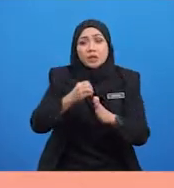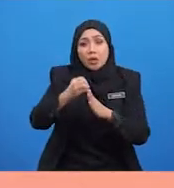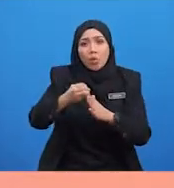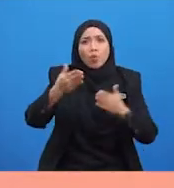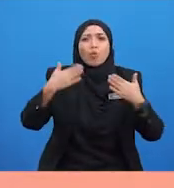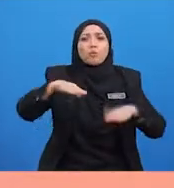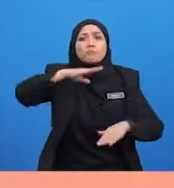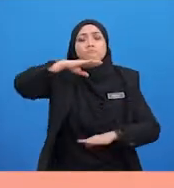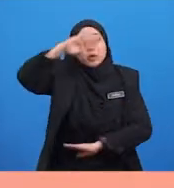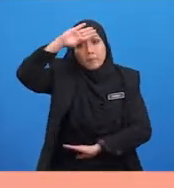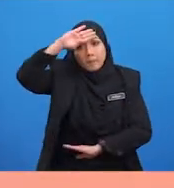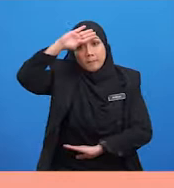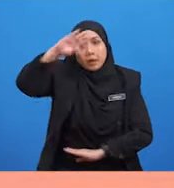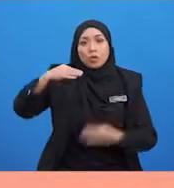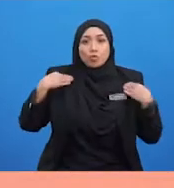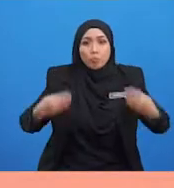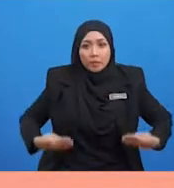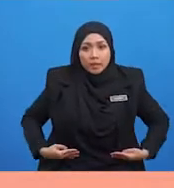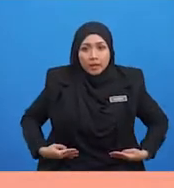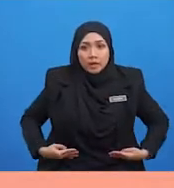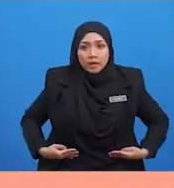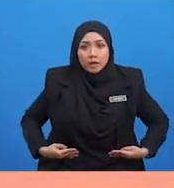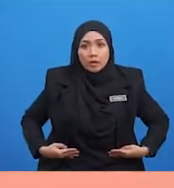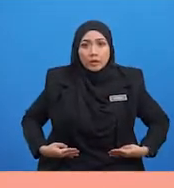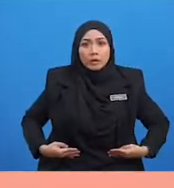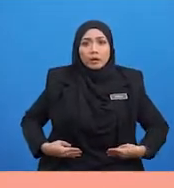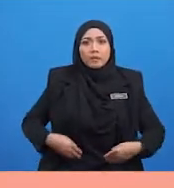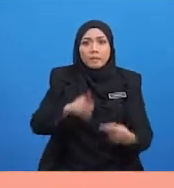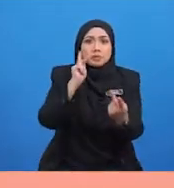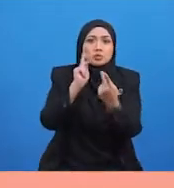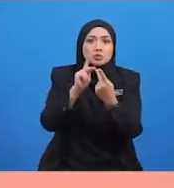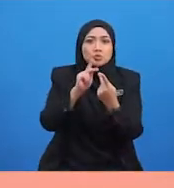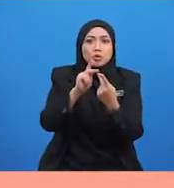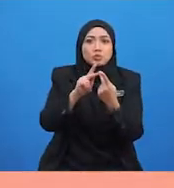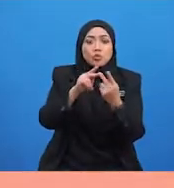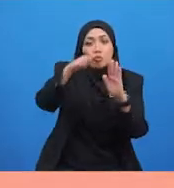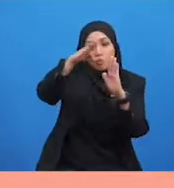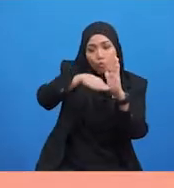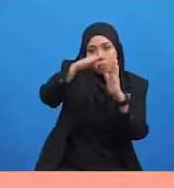membuat penyesuaian untuk mengurangkan haba.